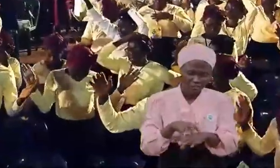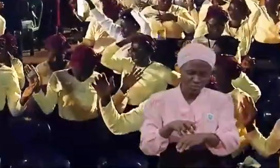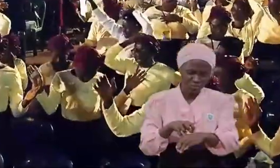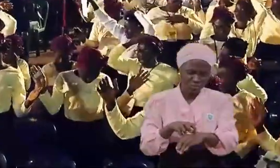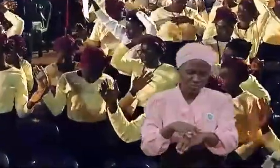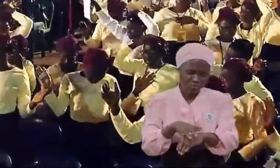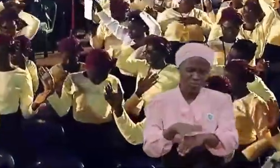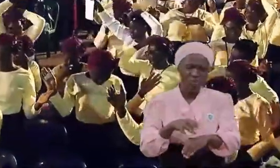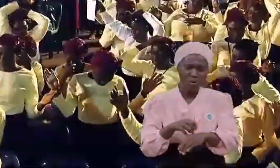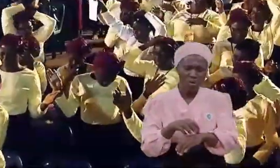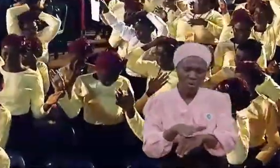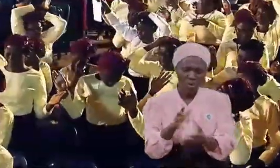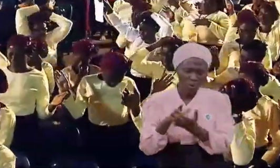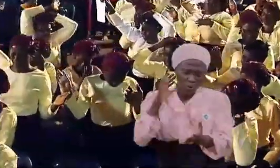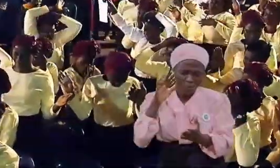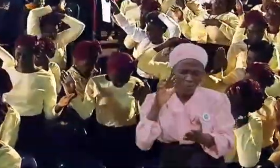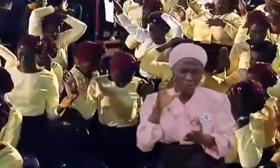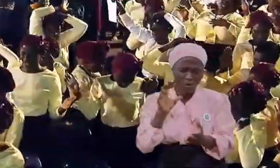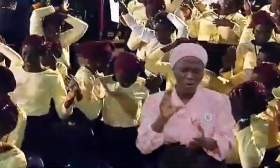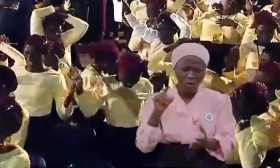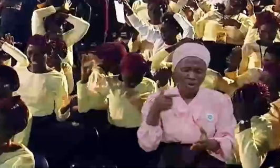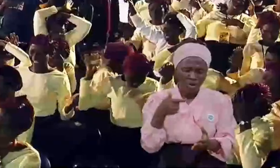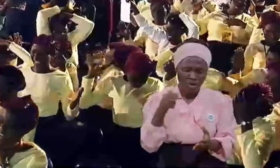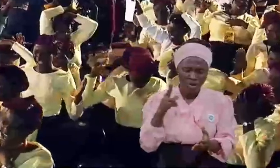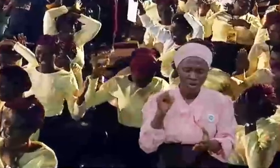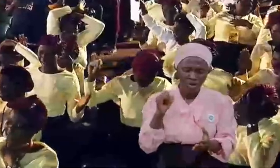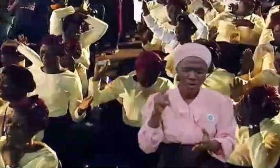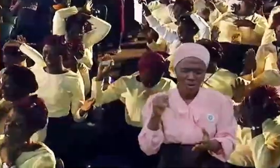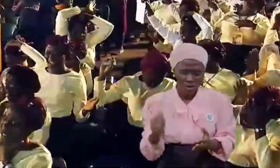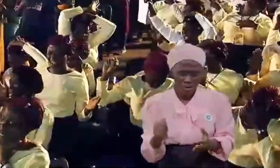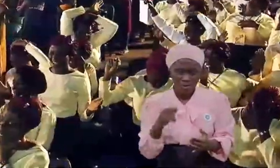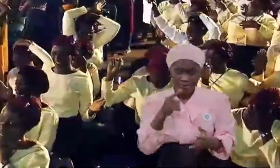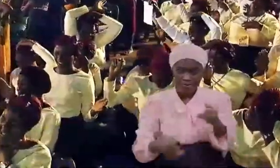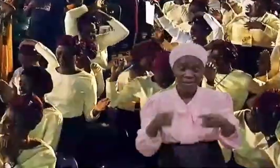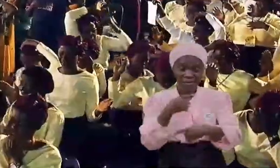là-bas, goitre, sors au nom de Jésus.